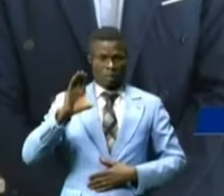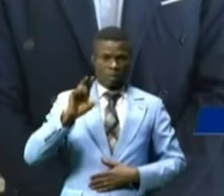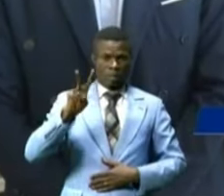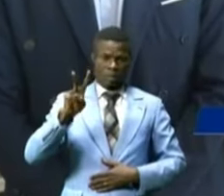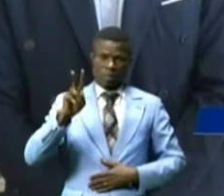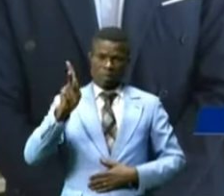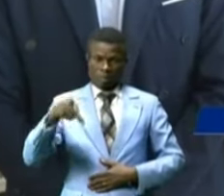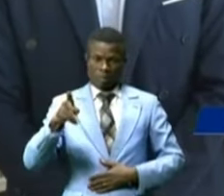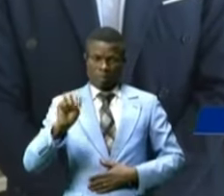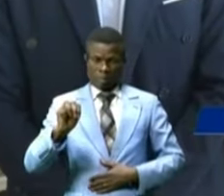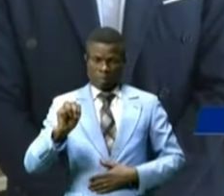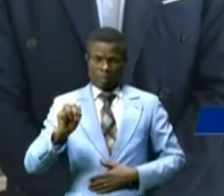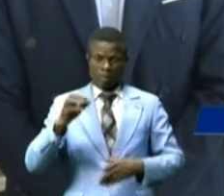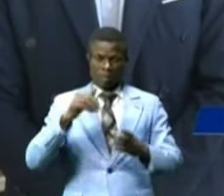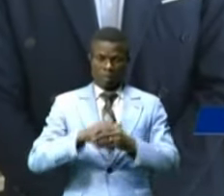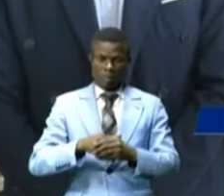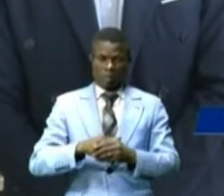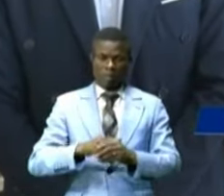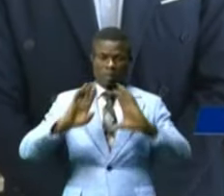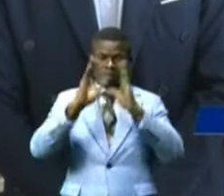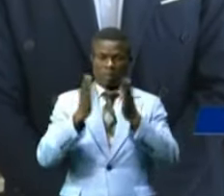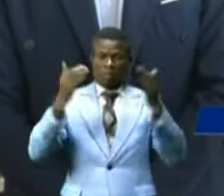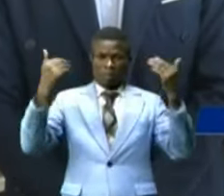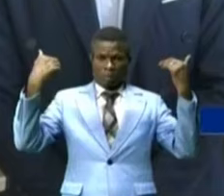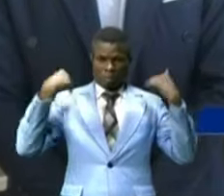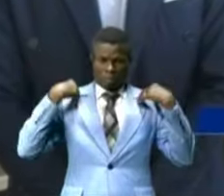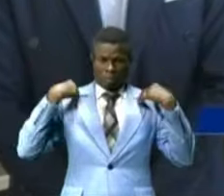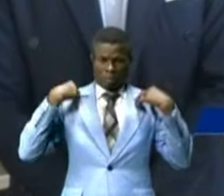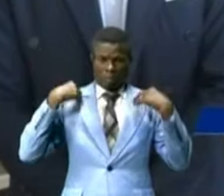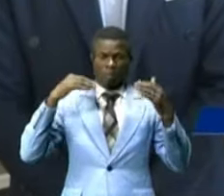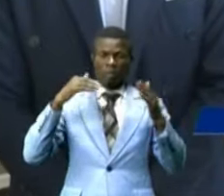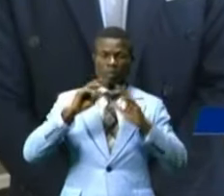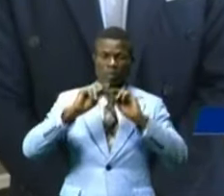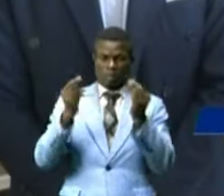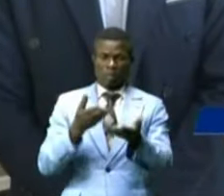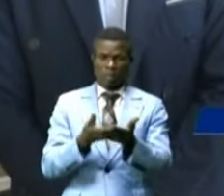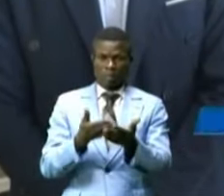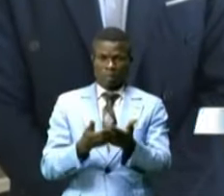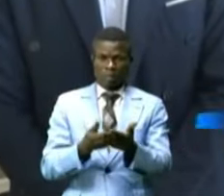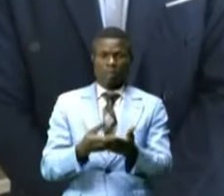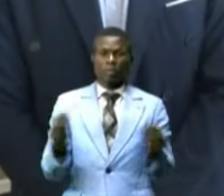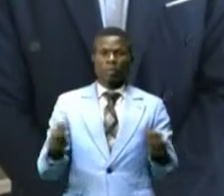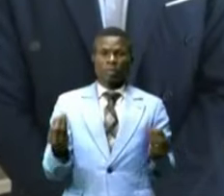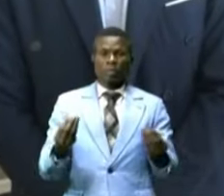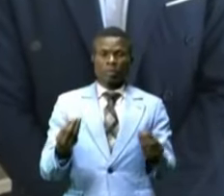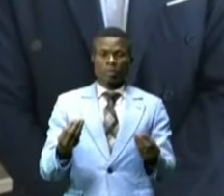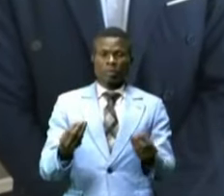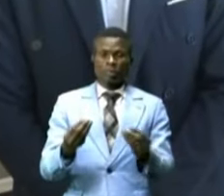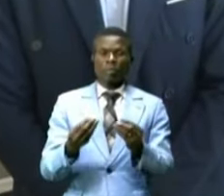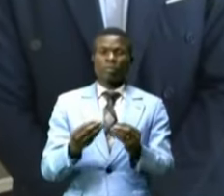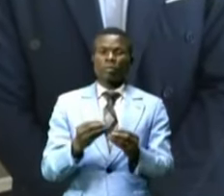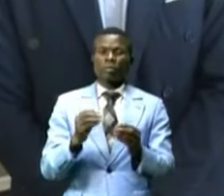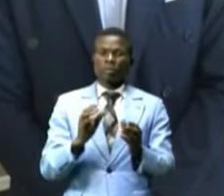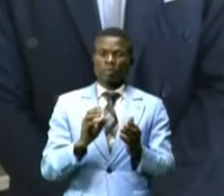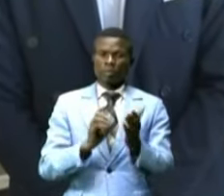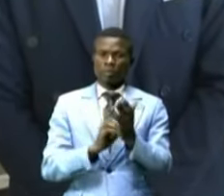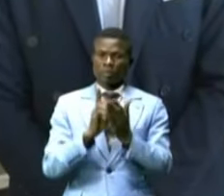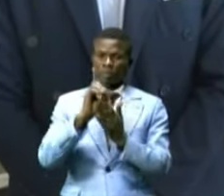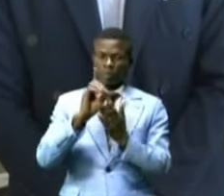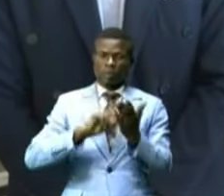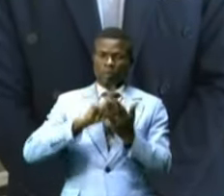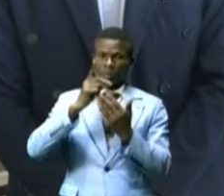se trouve dans toutes les autorités contractantes. Justement, c'est pour le montage des